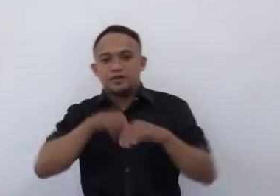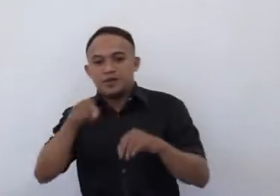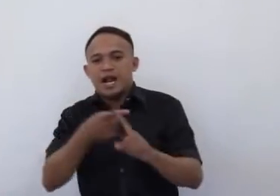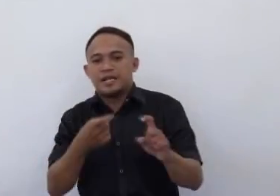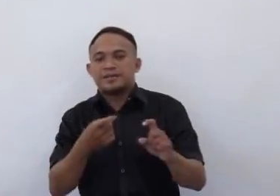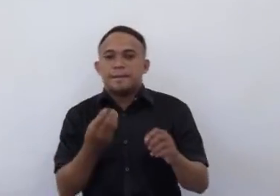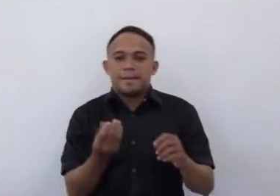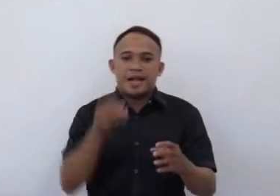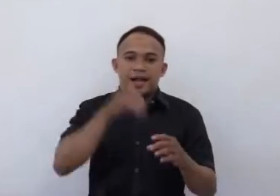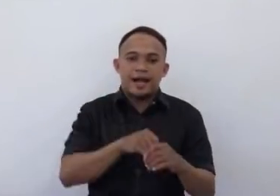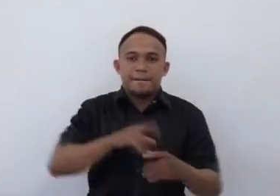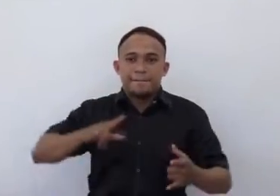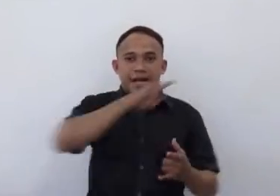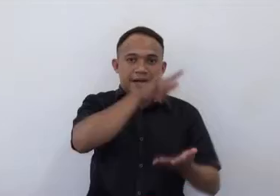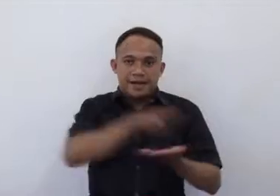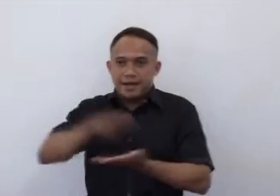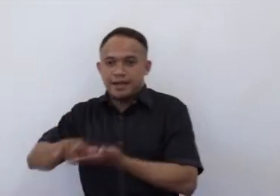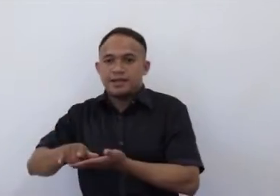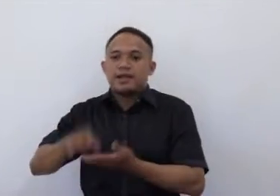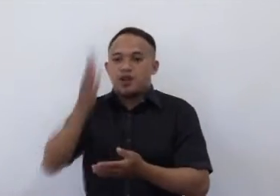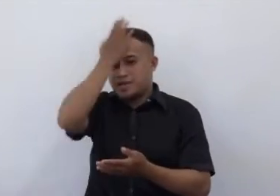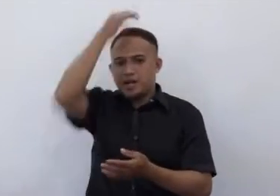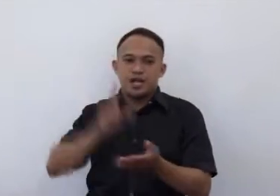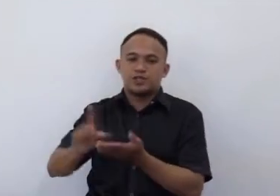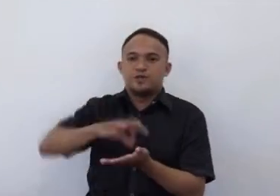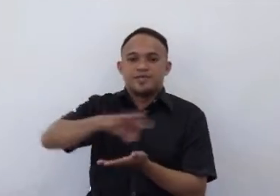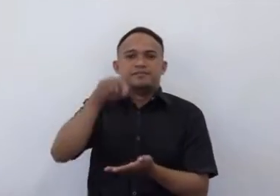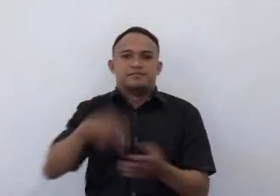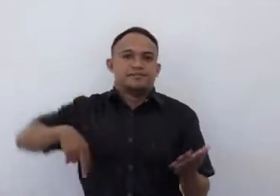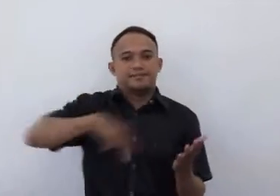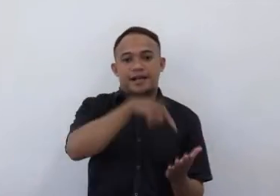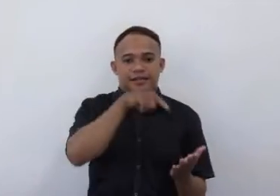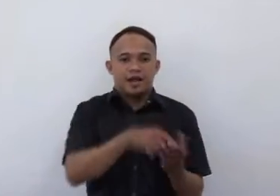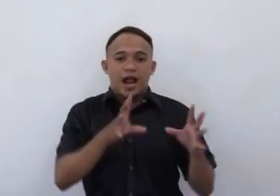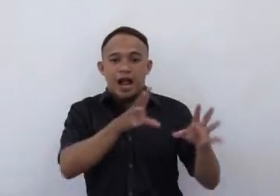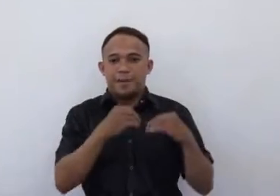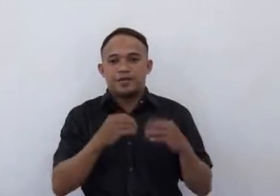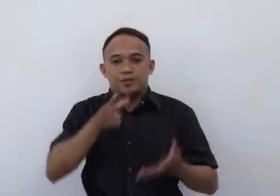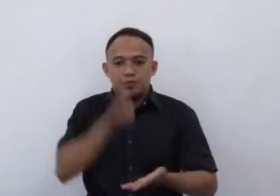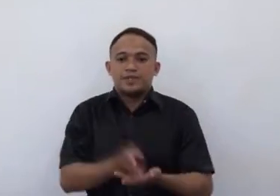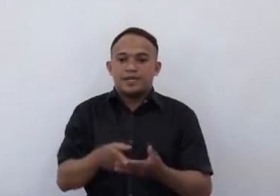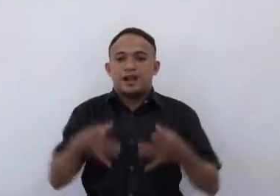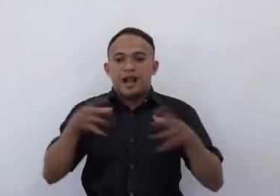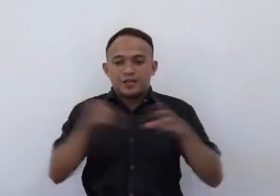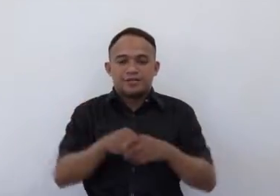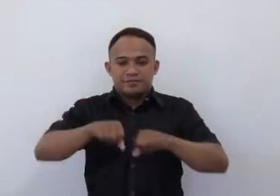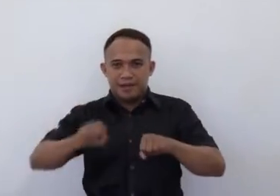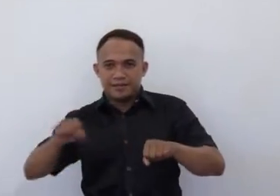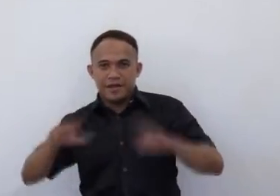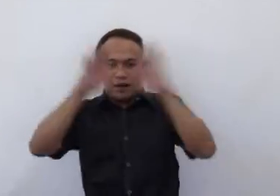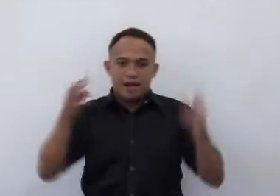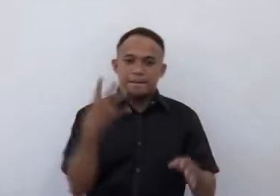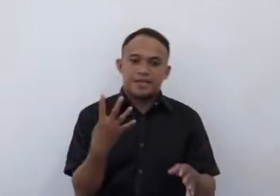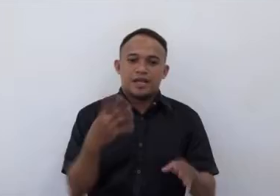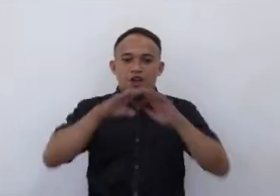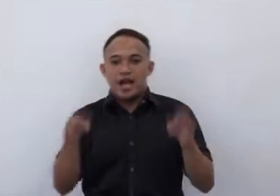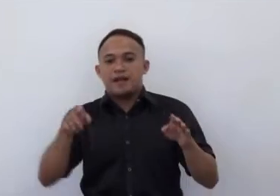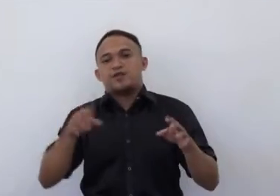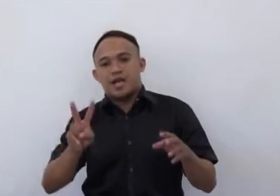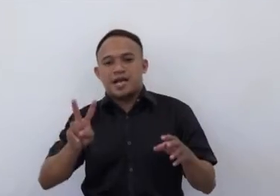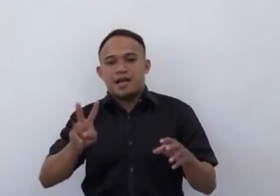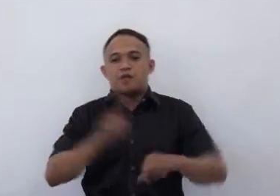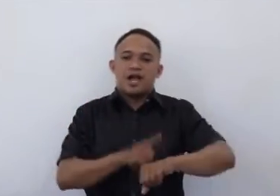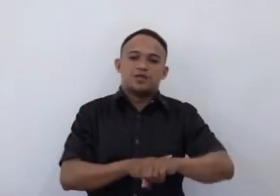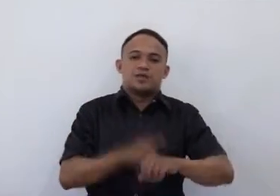Akses ke Pentadia Resort dari Bandara Jalaluddin Gorontalo dapat ditempuh dengan kendaraan roda 4 dan roda 2